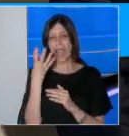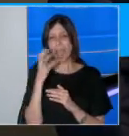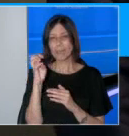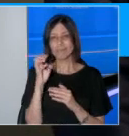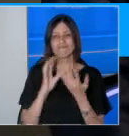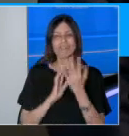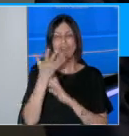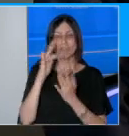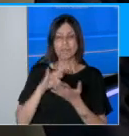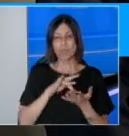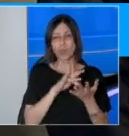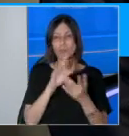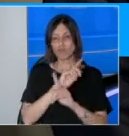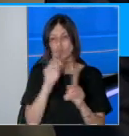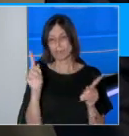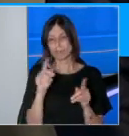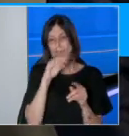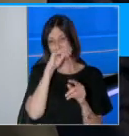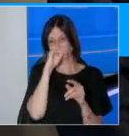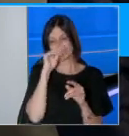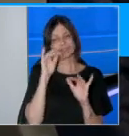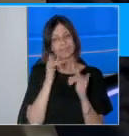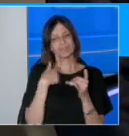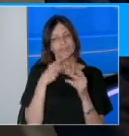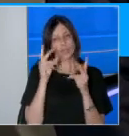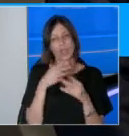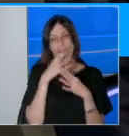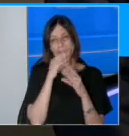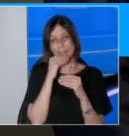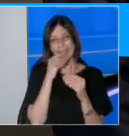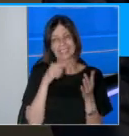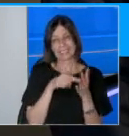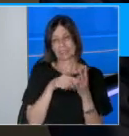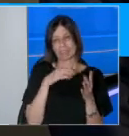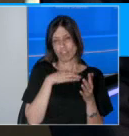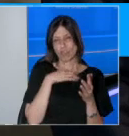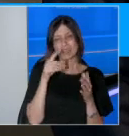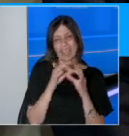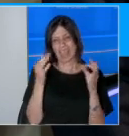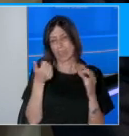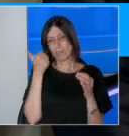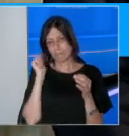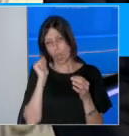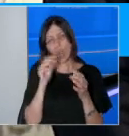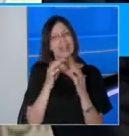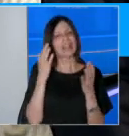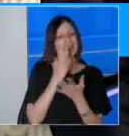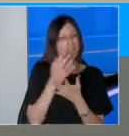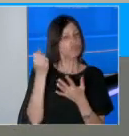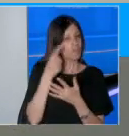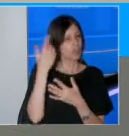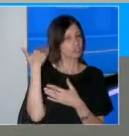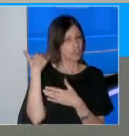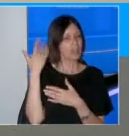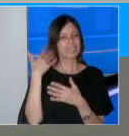שונים. כן, אני יכול לדבר על הסביבה שלנו, על לאומי הנחלו, זה התחיל אתמול, התחיל כבר שבוע שעבר, היה שריפות